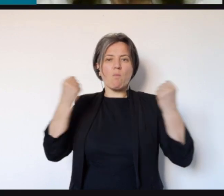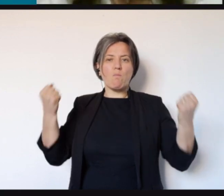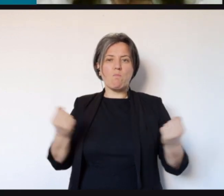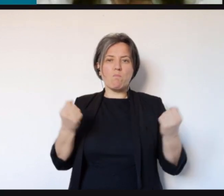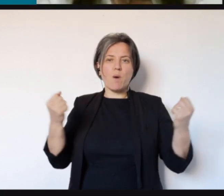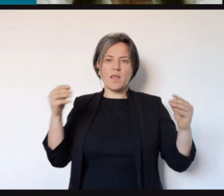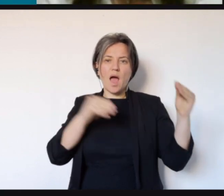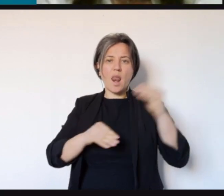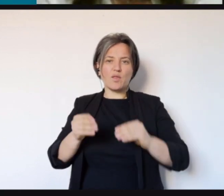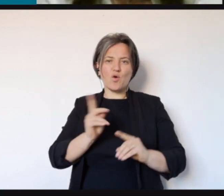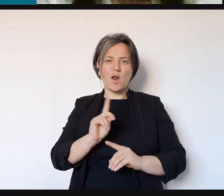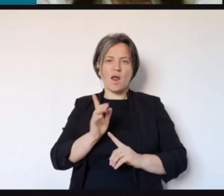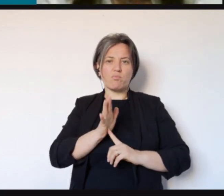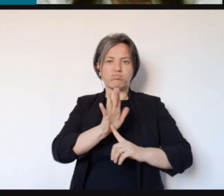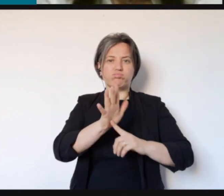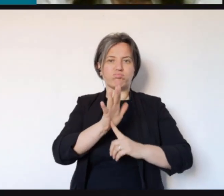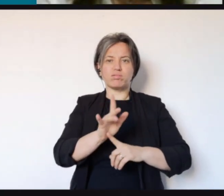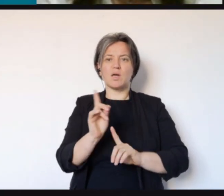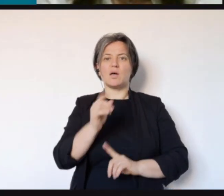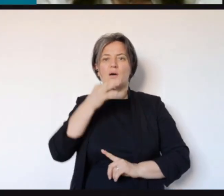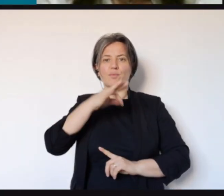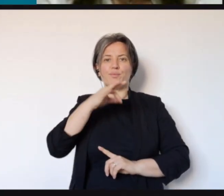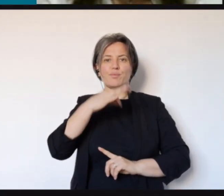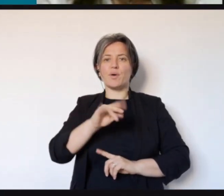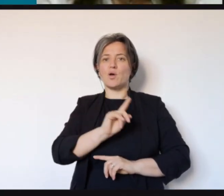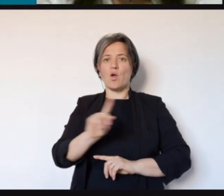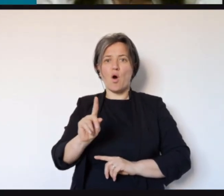delle idee funzionano oppure no.